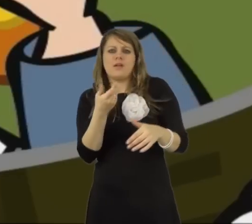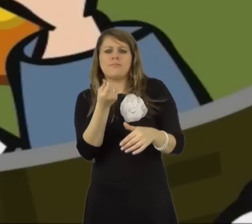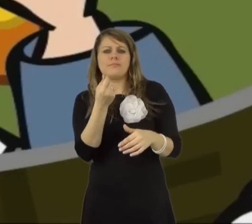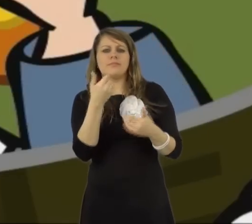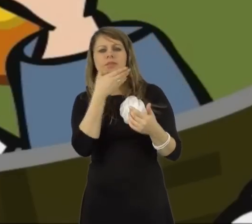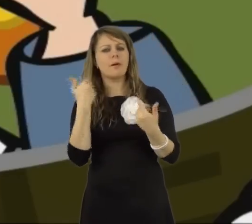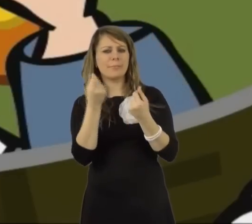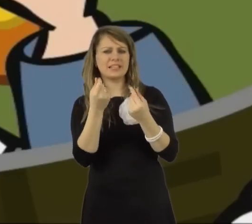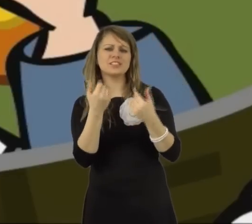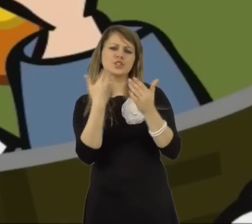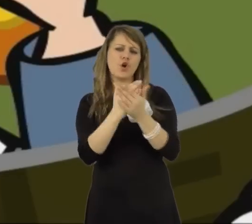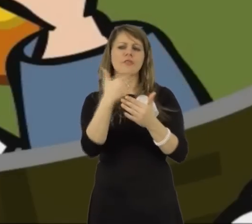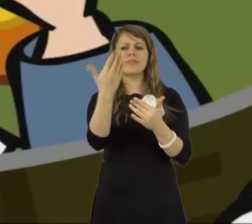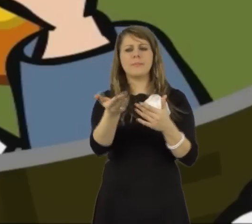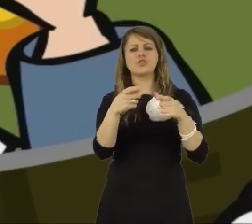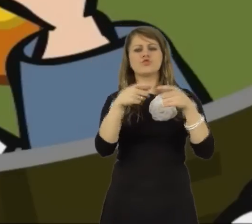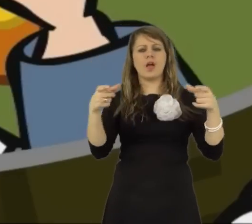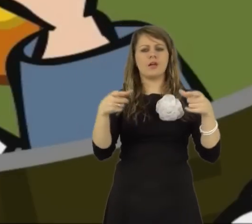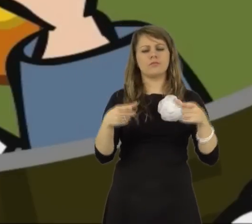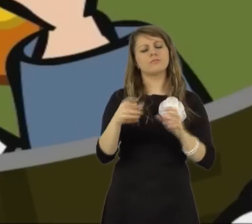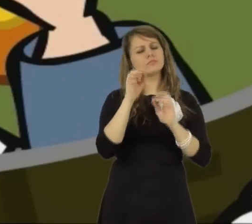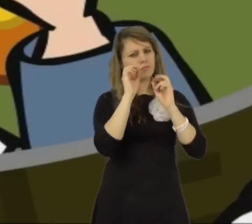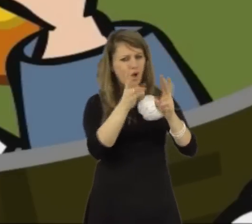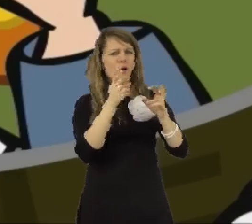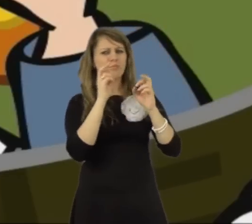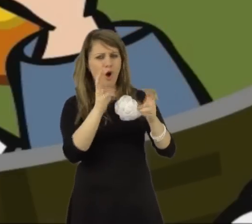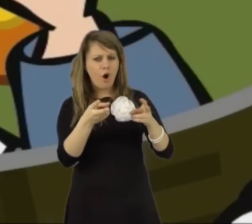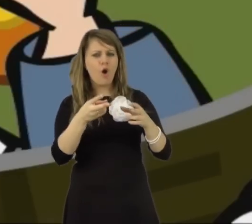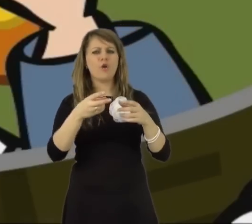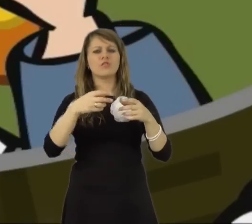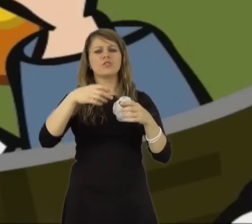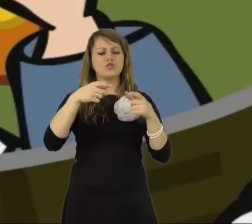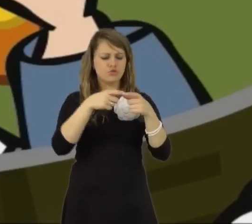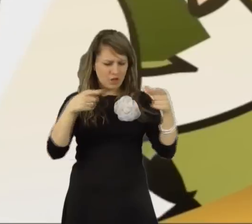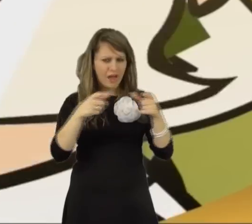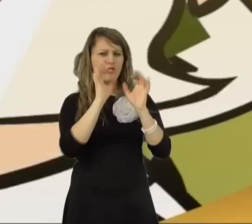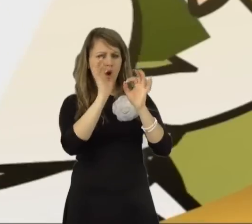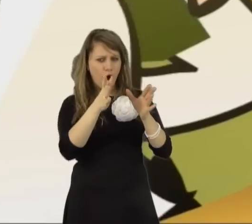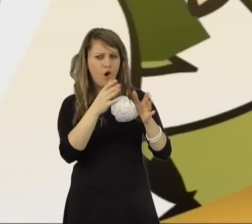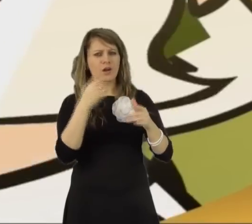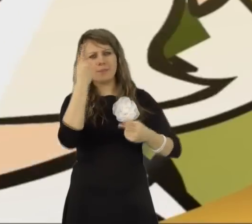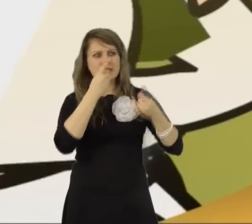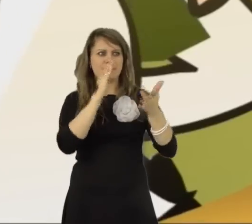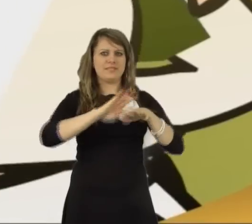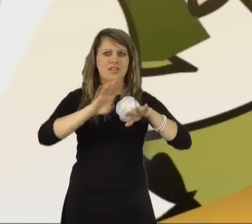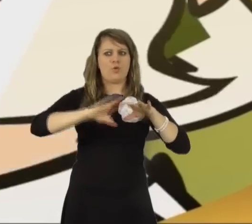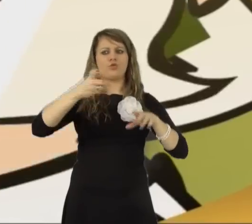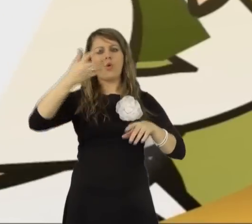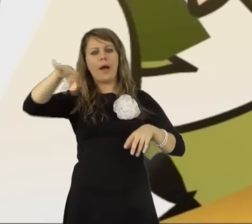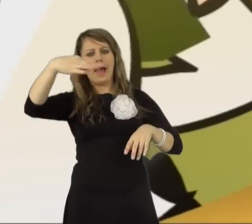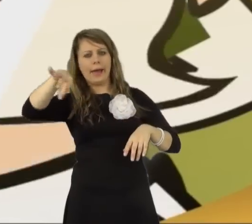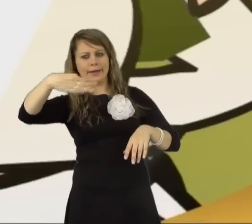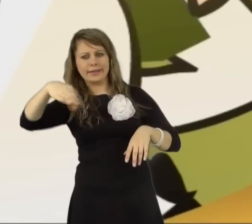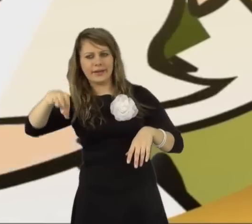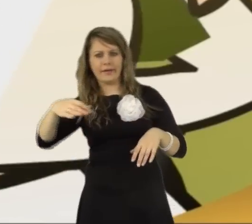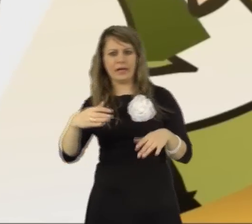A, czek. To w porządku. Już myślałem, że jakąś zwykłą karteczkę. No, może i niezwykłą, bo jest